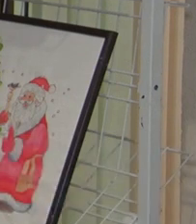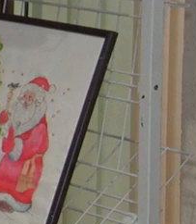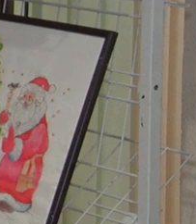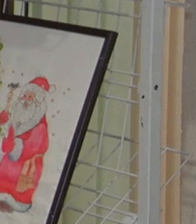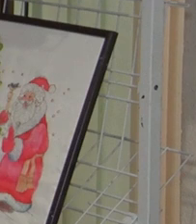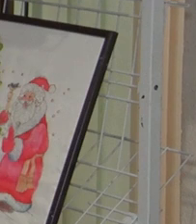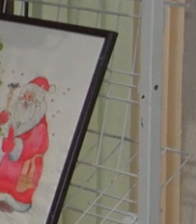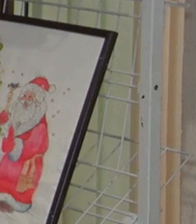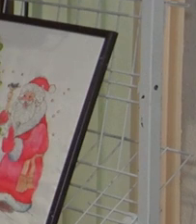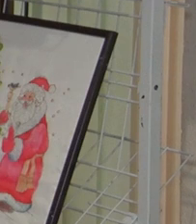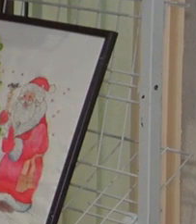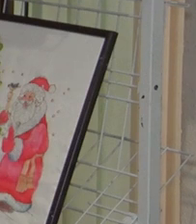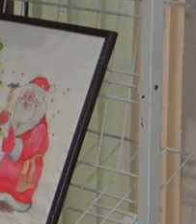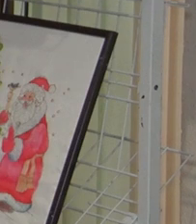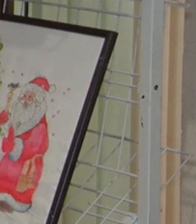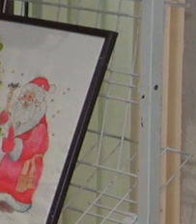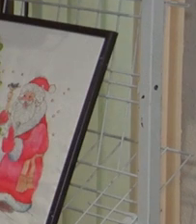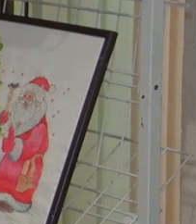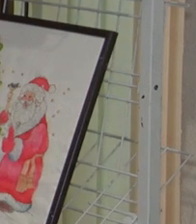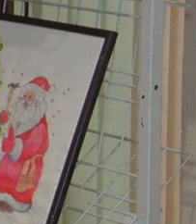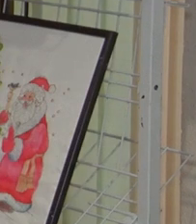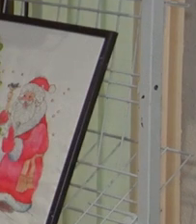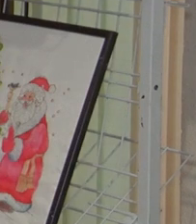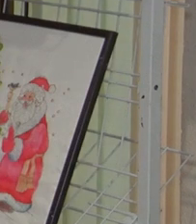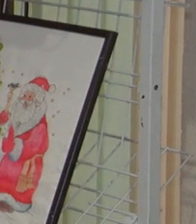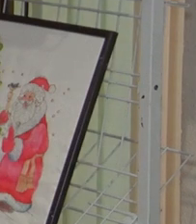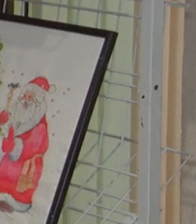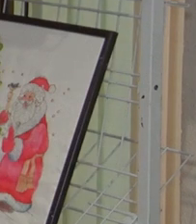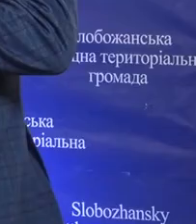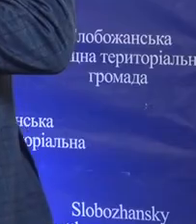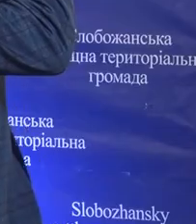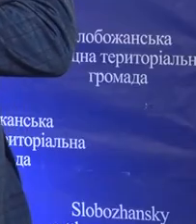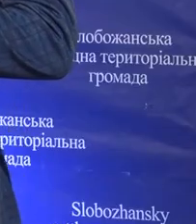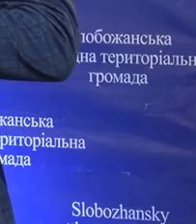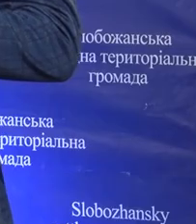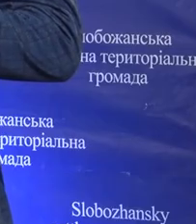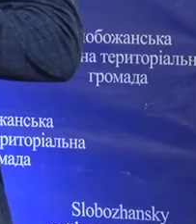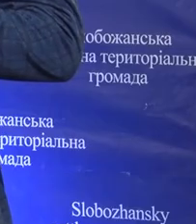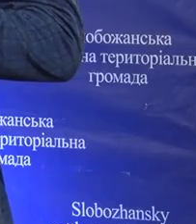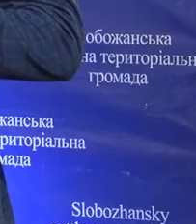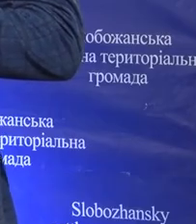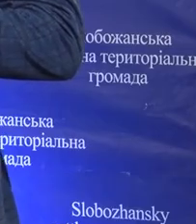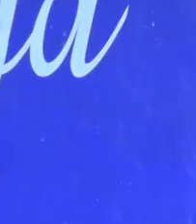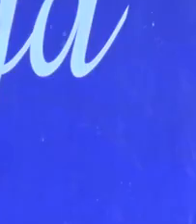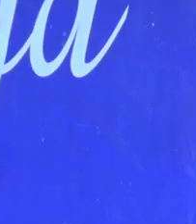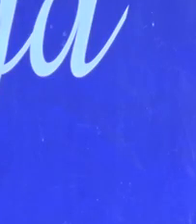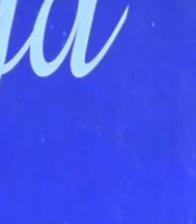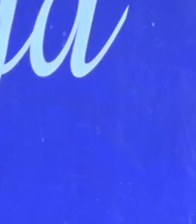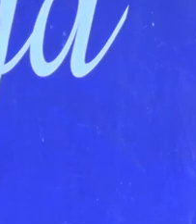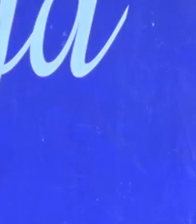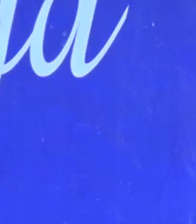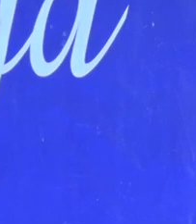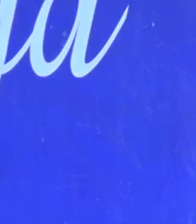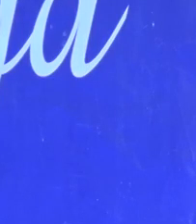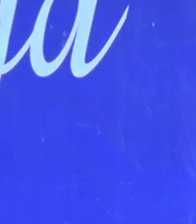хочеться. Ну, людина відчуває якусь необхідність допомогти. У Слобожанській територіальній громаді підтримують та